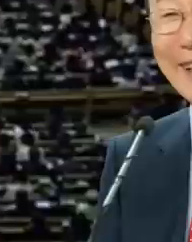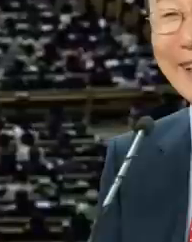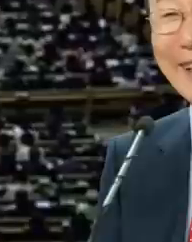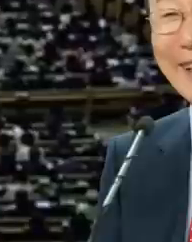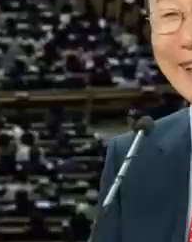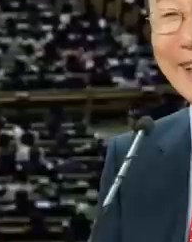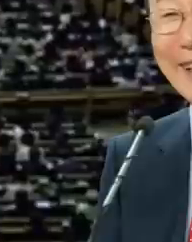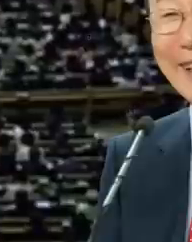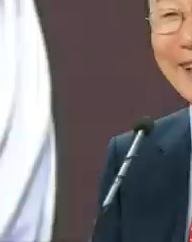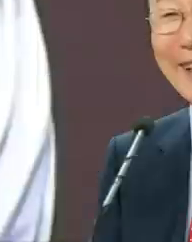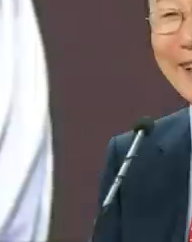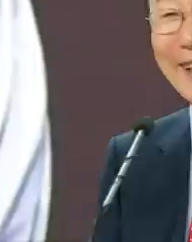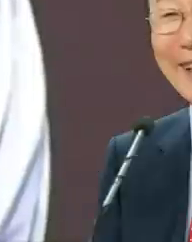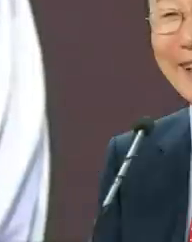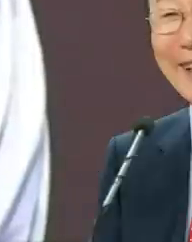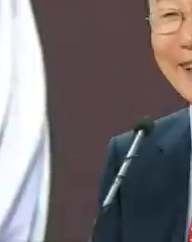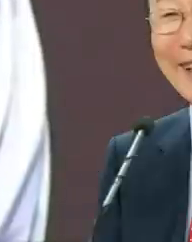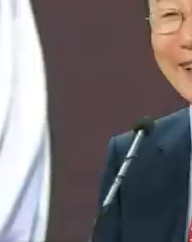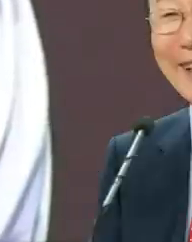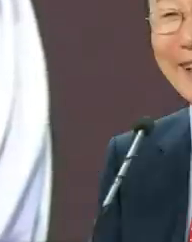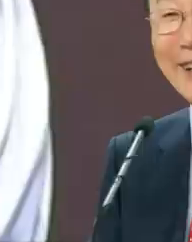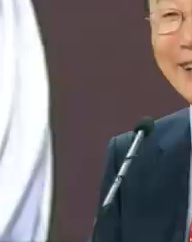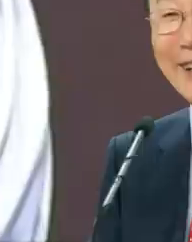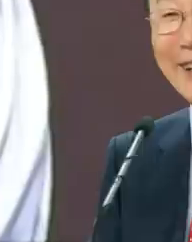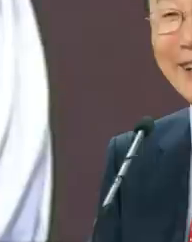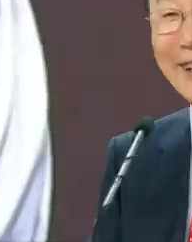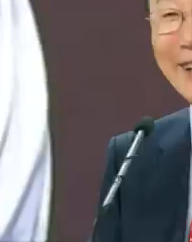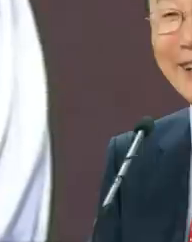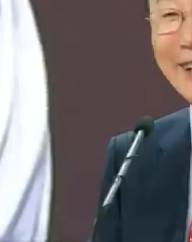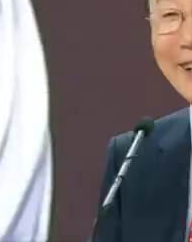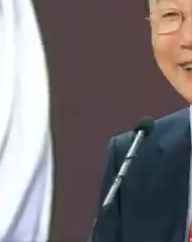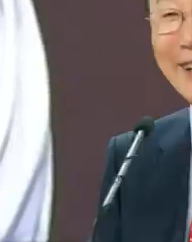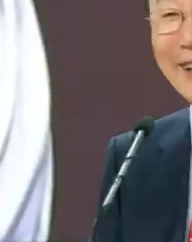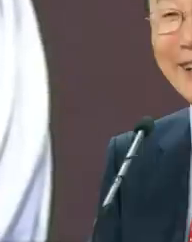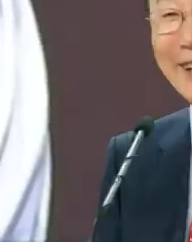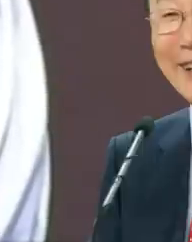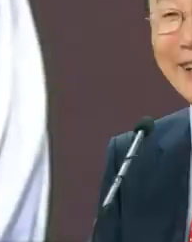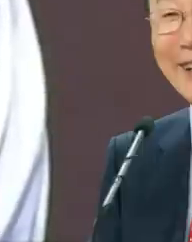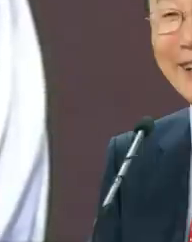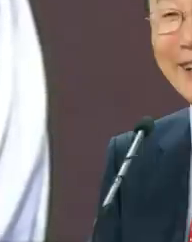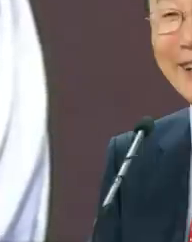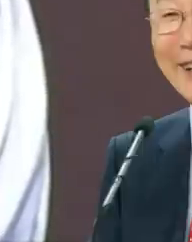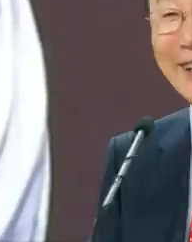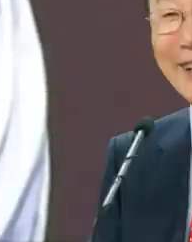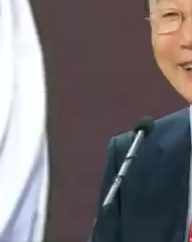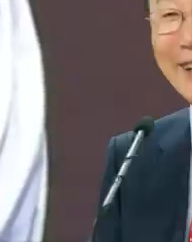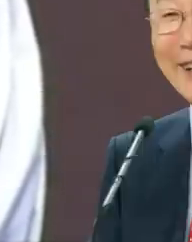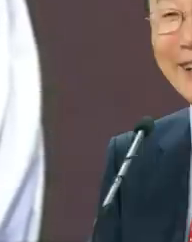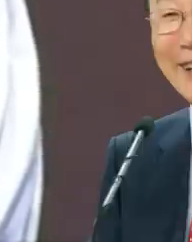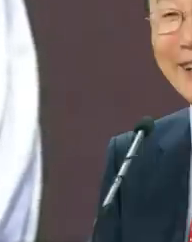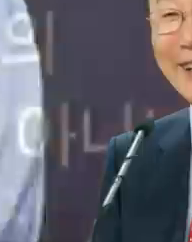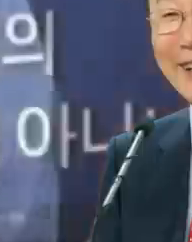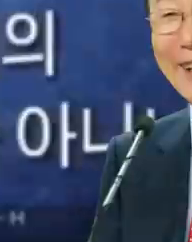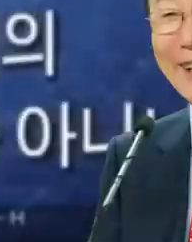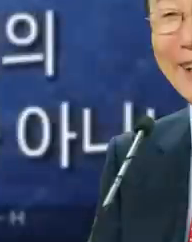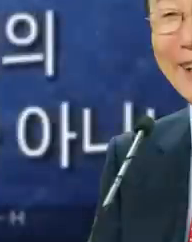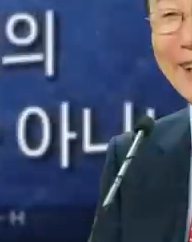오늘 은혜 받으실 하나님의 말씀은 히브리서 11장 1절에서 3절